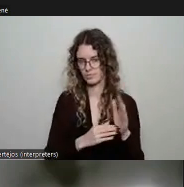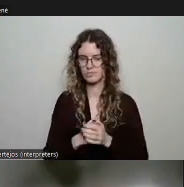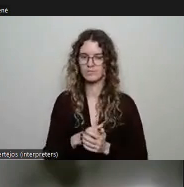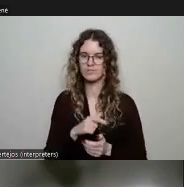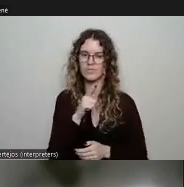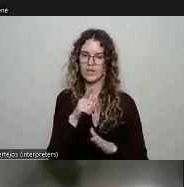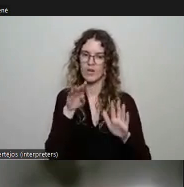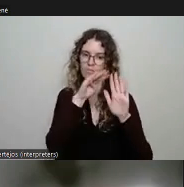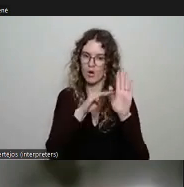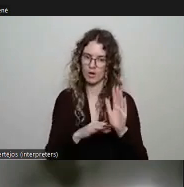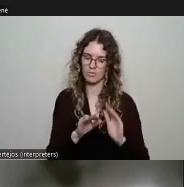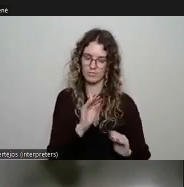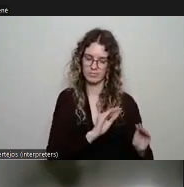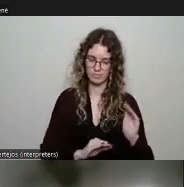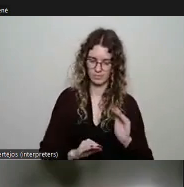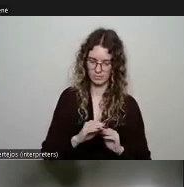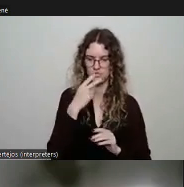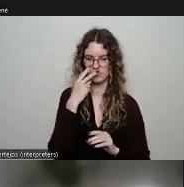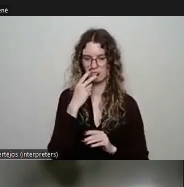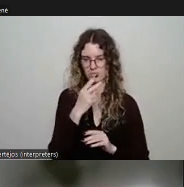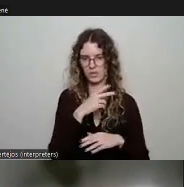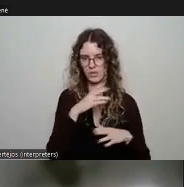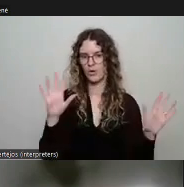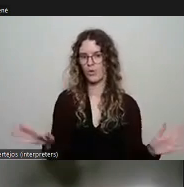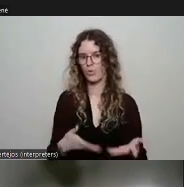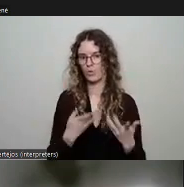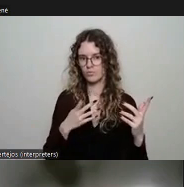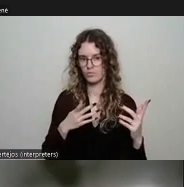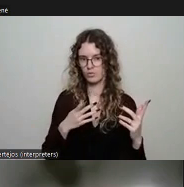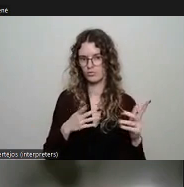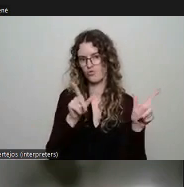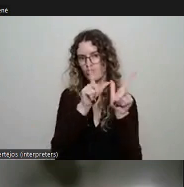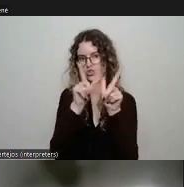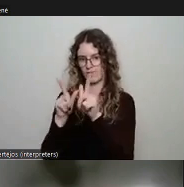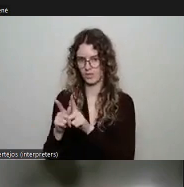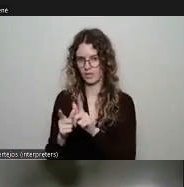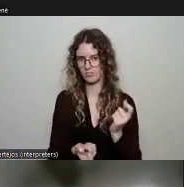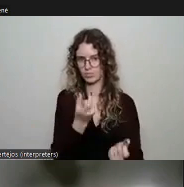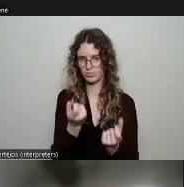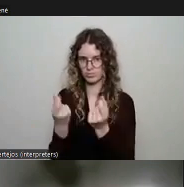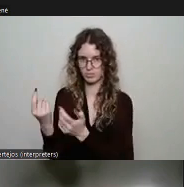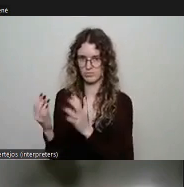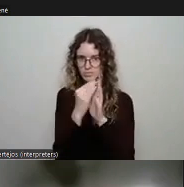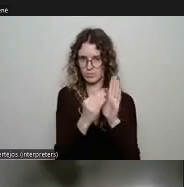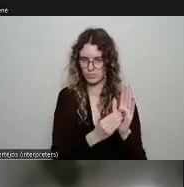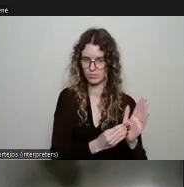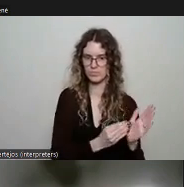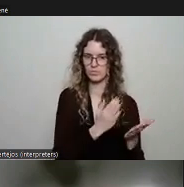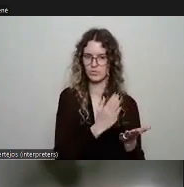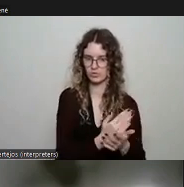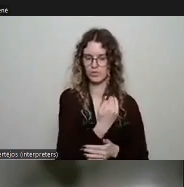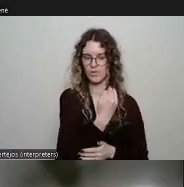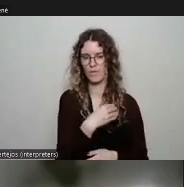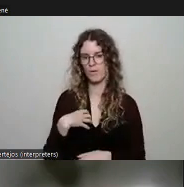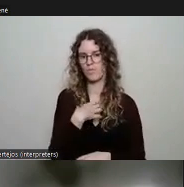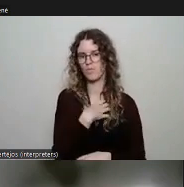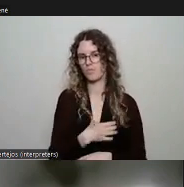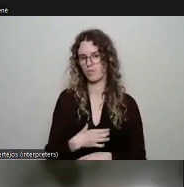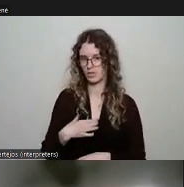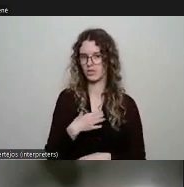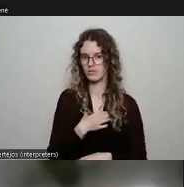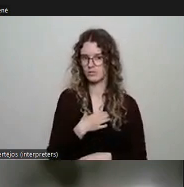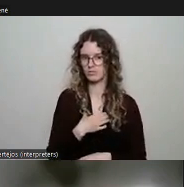iškelti, reiškia, ugdymo tam tikri uždaviniai ir Reiškia, tai yra pagrindinis dalykas uždaviniai